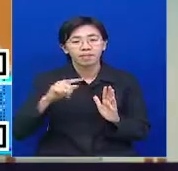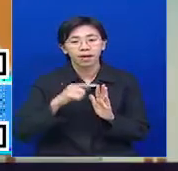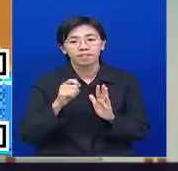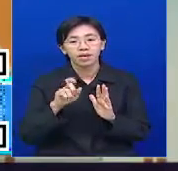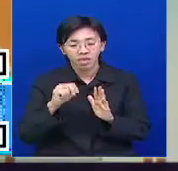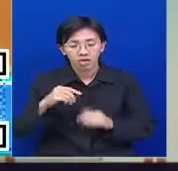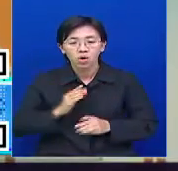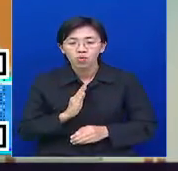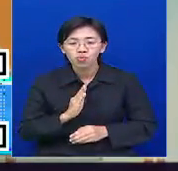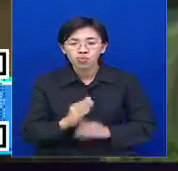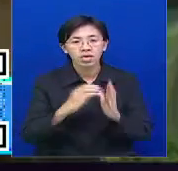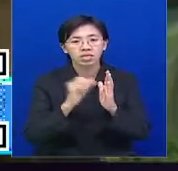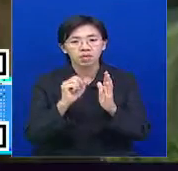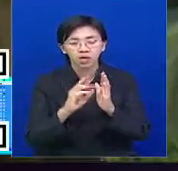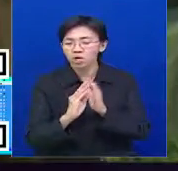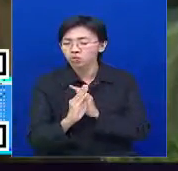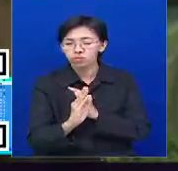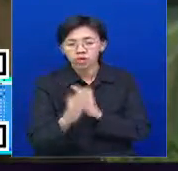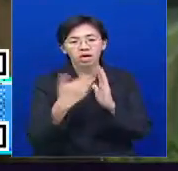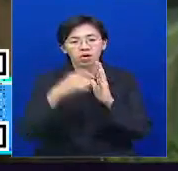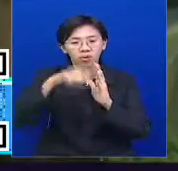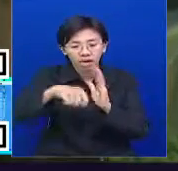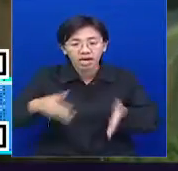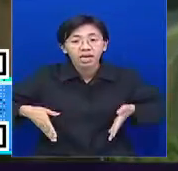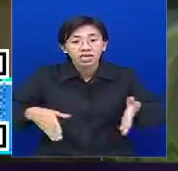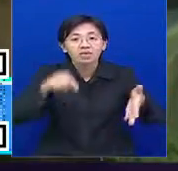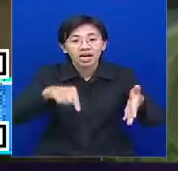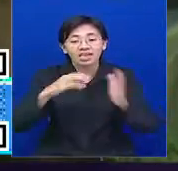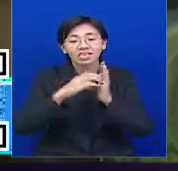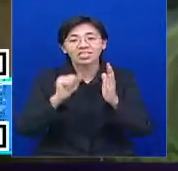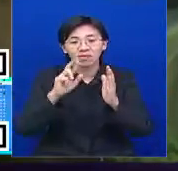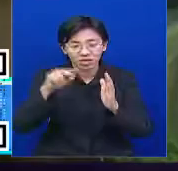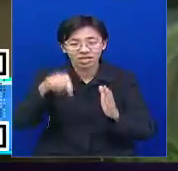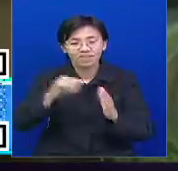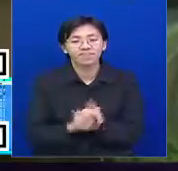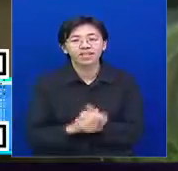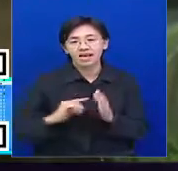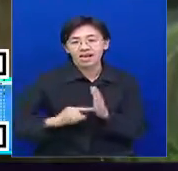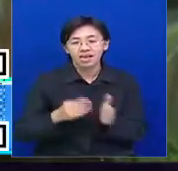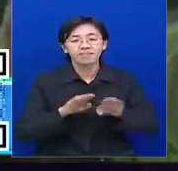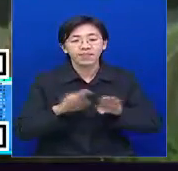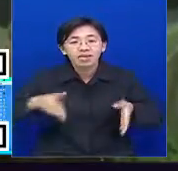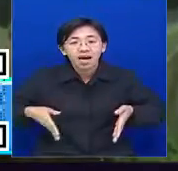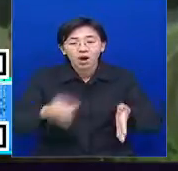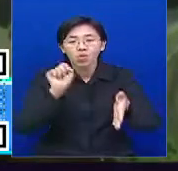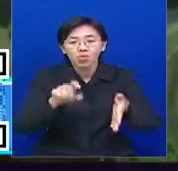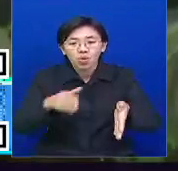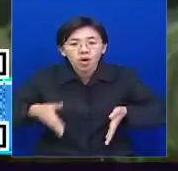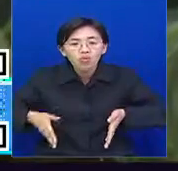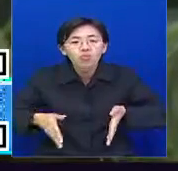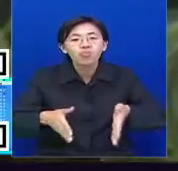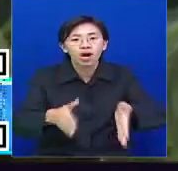ชสีมาบริเวณทางแยกต่างระดับแยกพระพุทธฉายจังหวัดสระบุรีซึ่งจะก่อสร้างเป็นเส้นทางมอเตอร์เวย์ทางจราจ